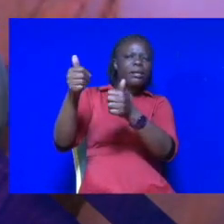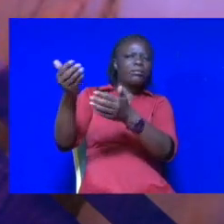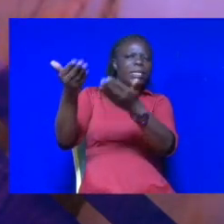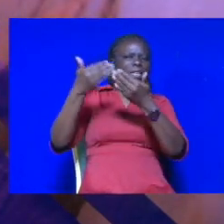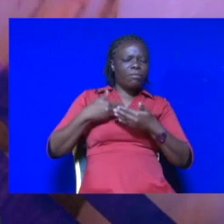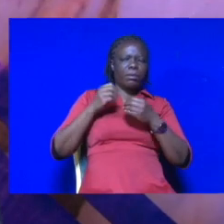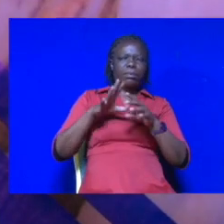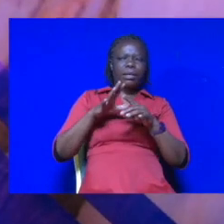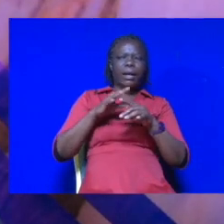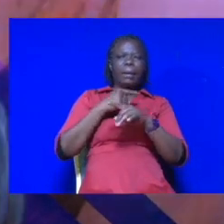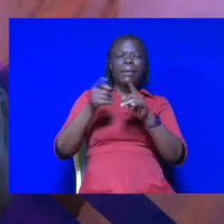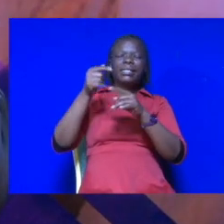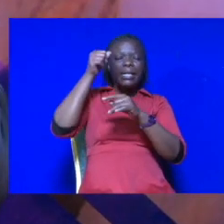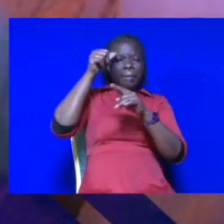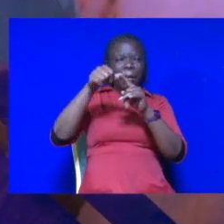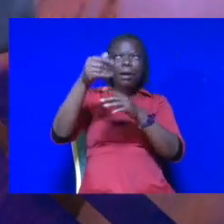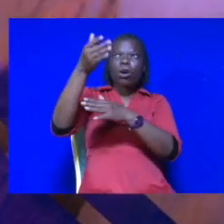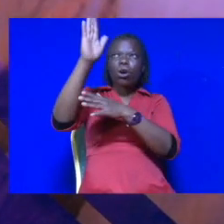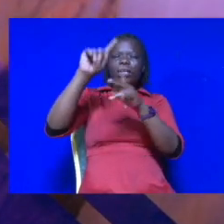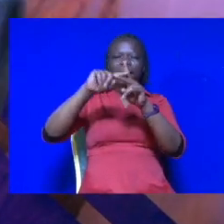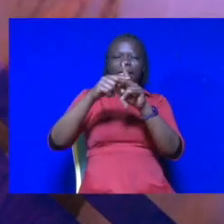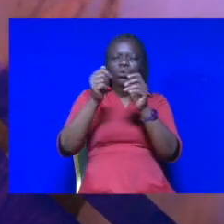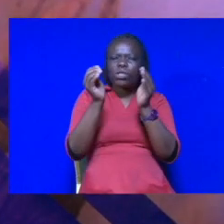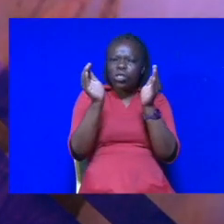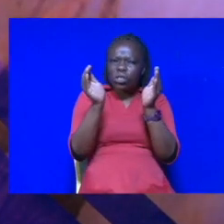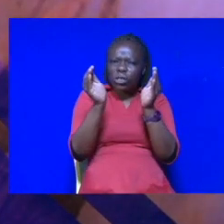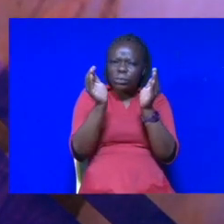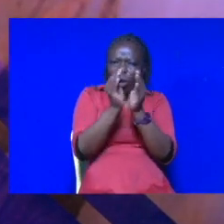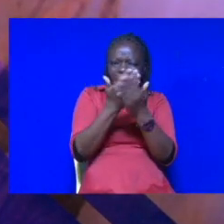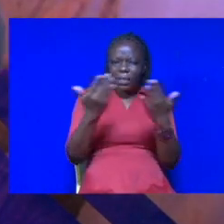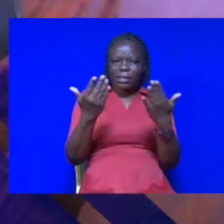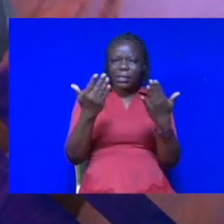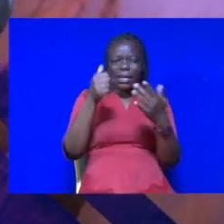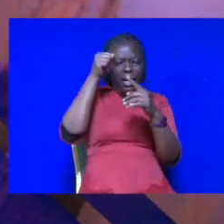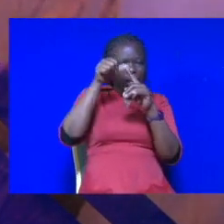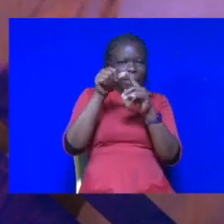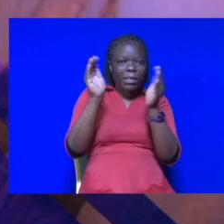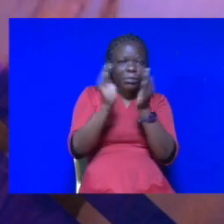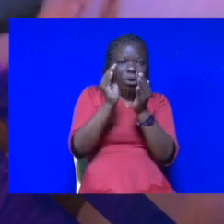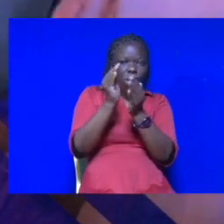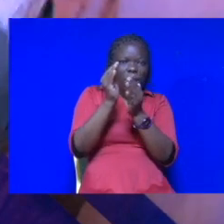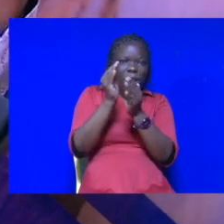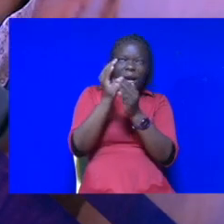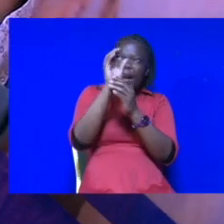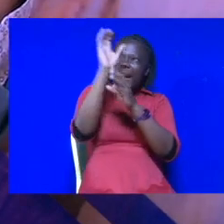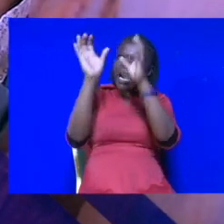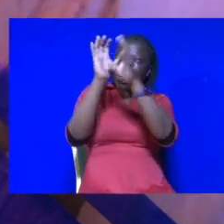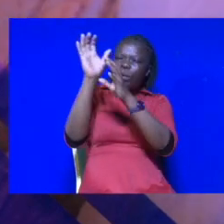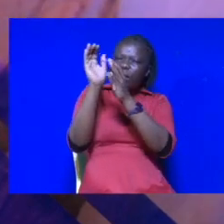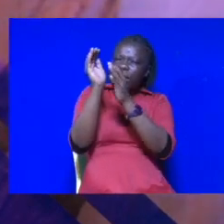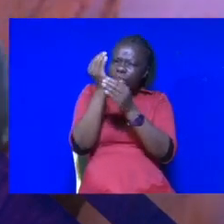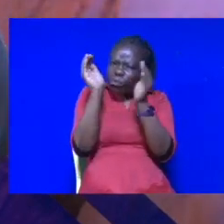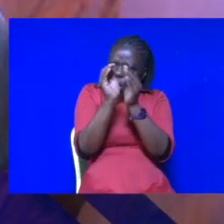Kumbuka Mungu anaanza na vitu vidogo. Kama wingu lile dogo, lakini baadaye mvua ikanyesha.